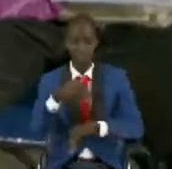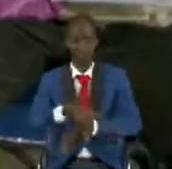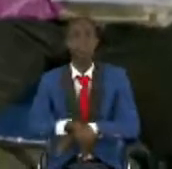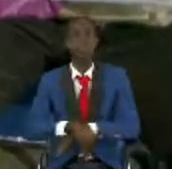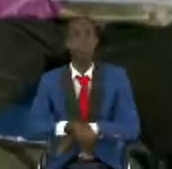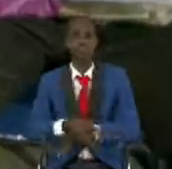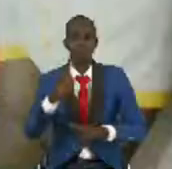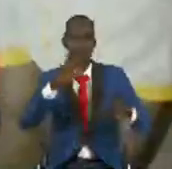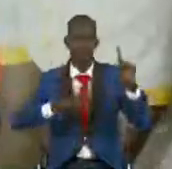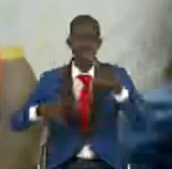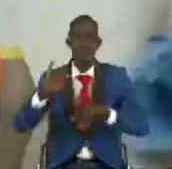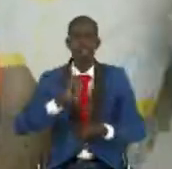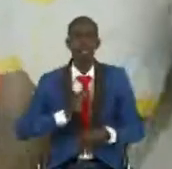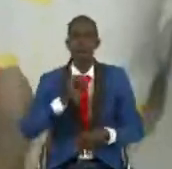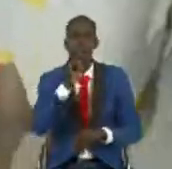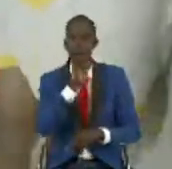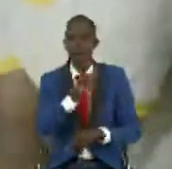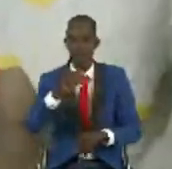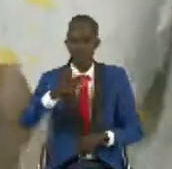Je suis un enfant de Dieu.